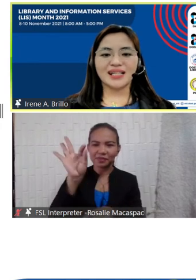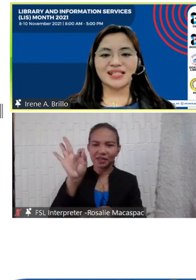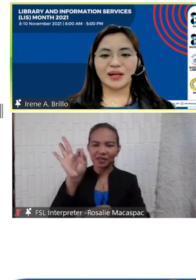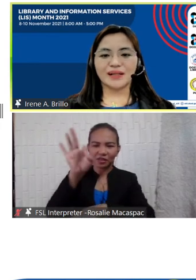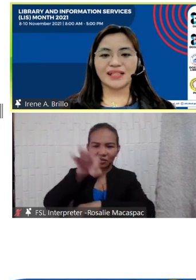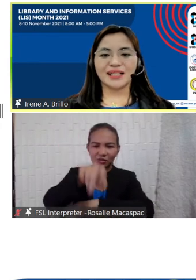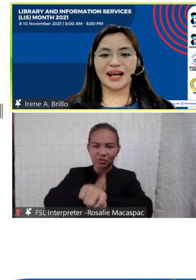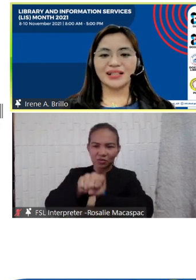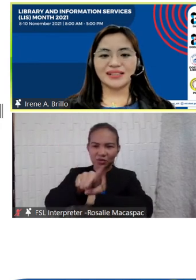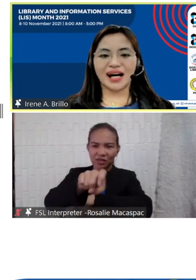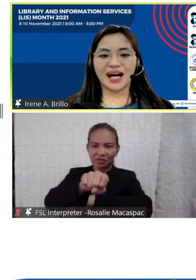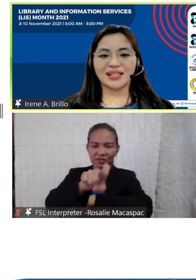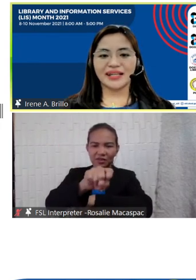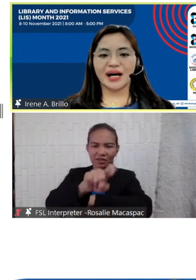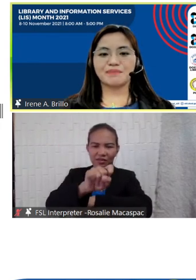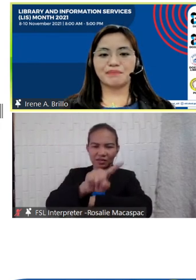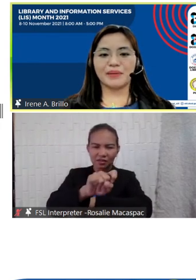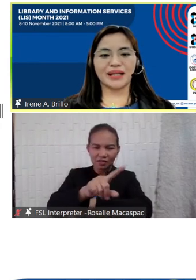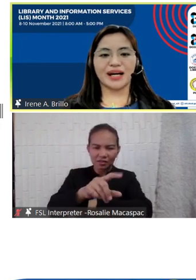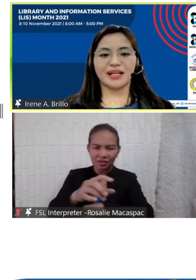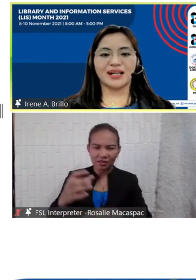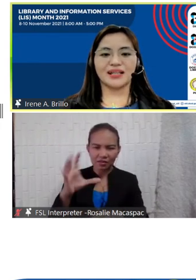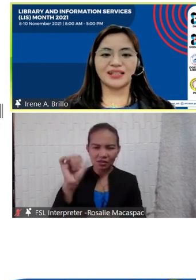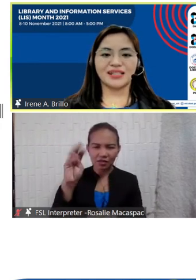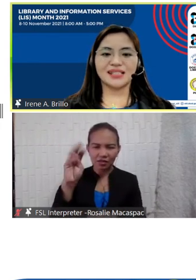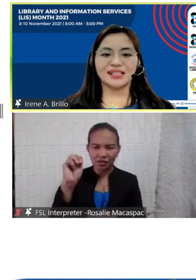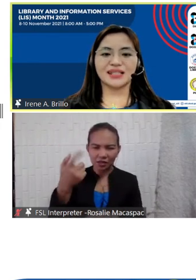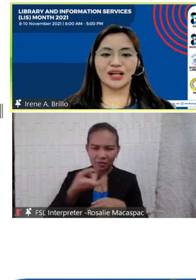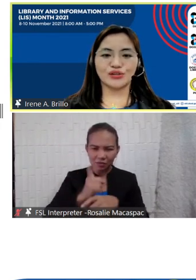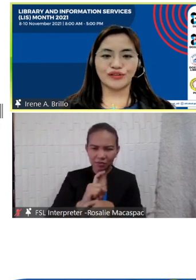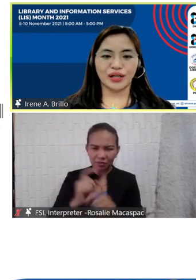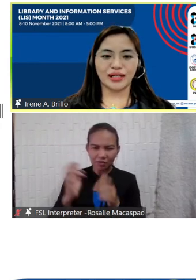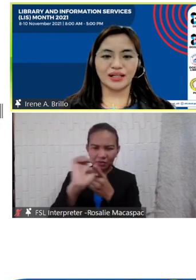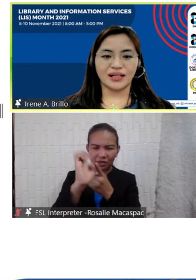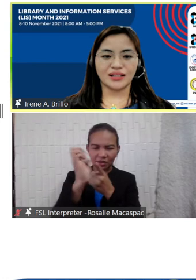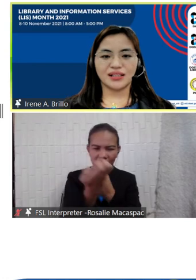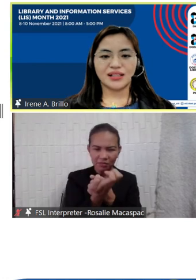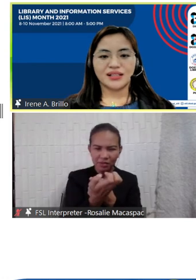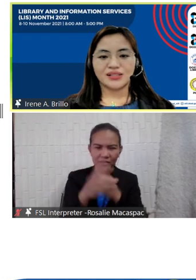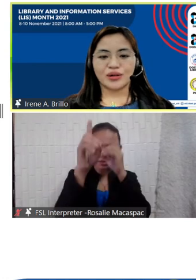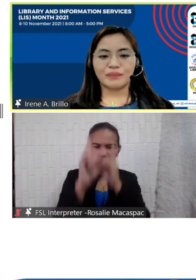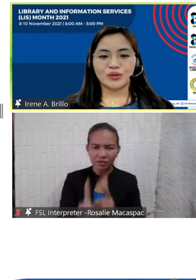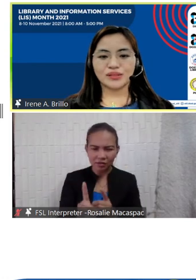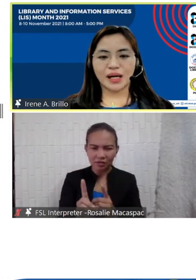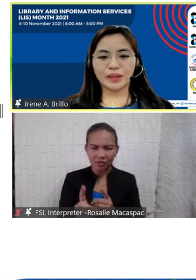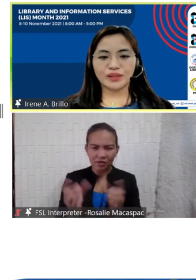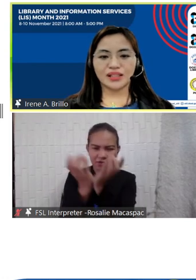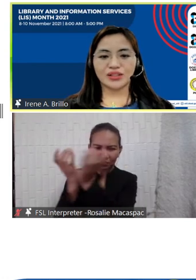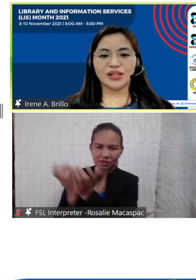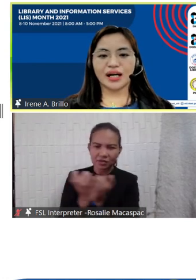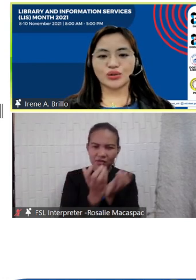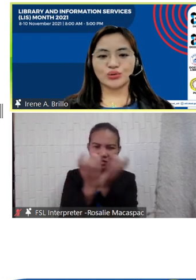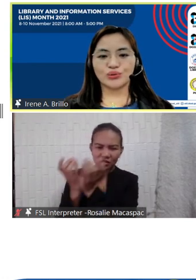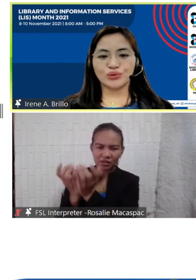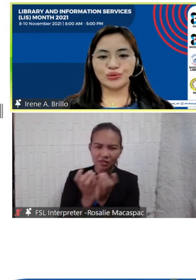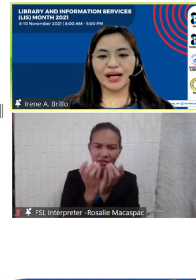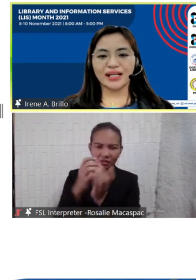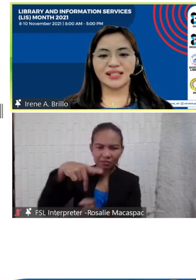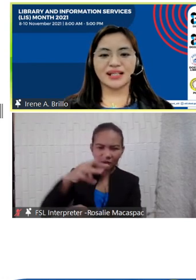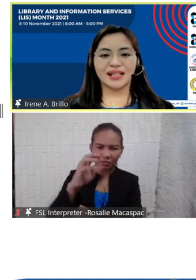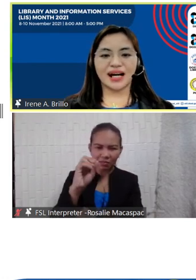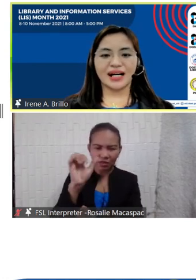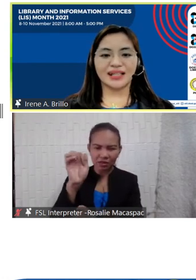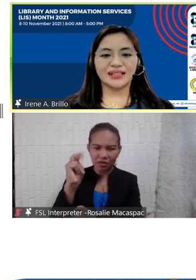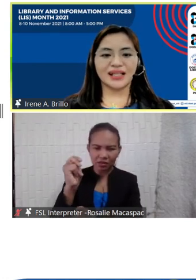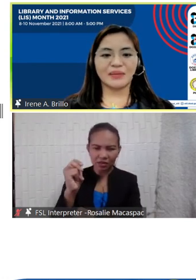Yamang galing sa kapaligiran, dangal ng pamayanan. This is a technophora. So ang pag-uusapan po dito, katutubong gulay